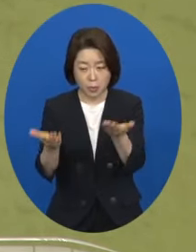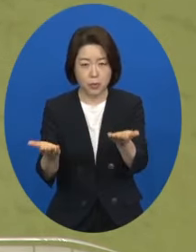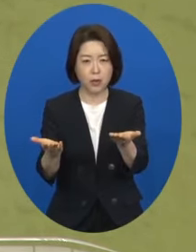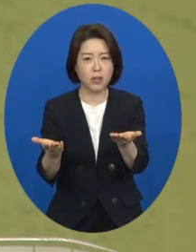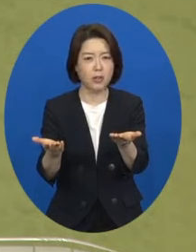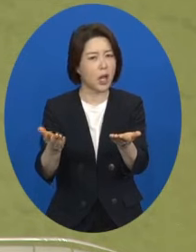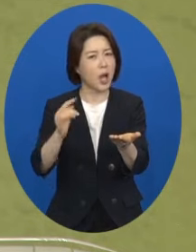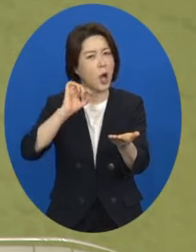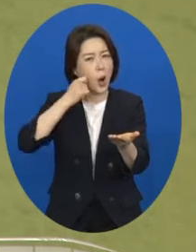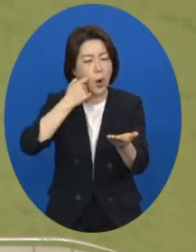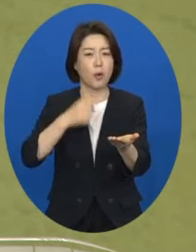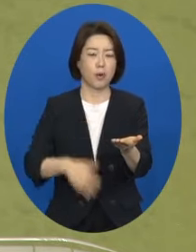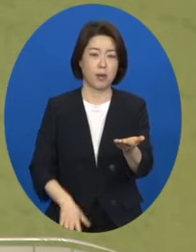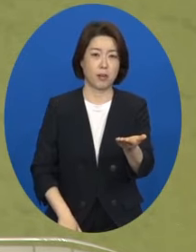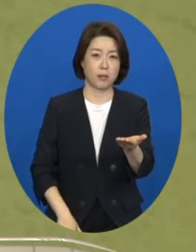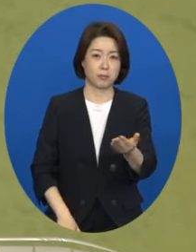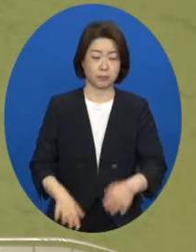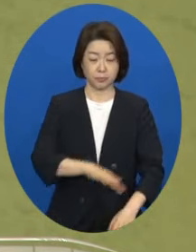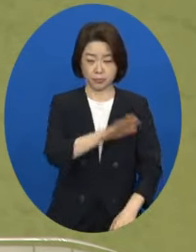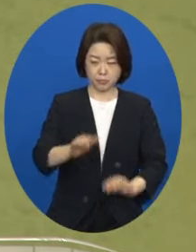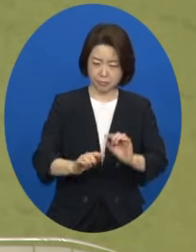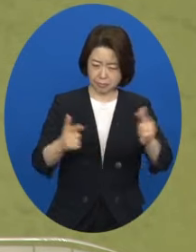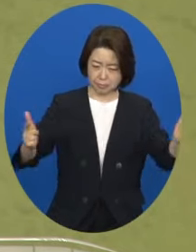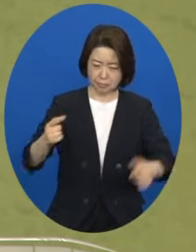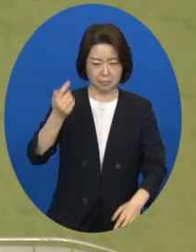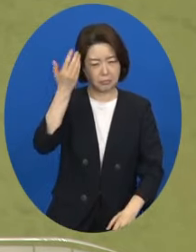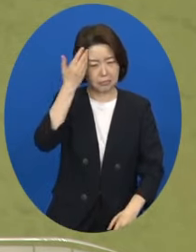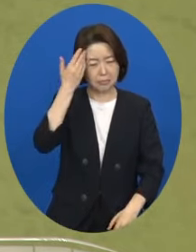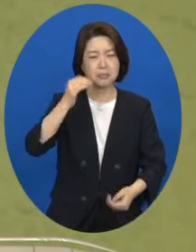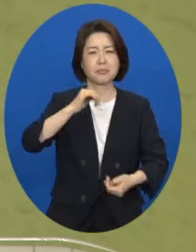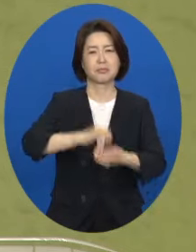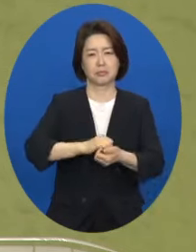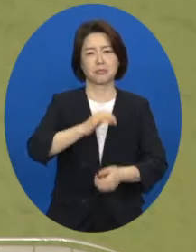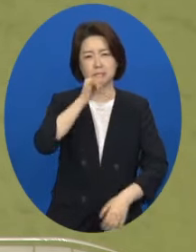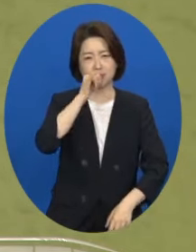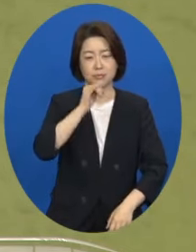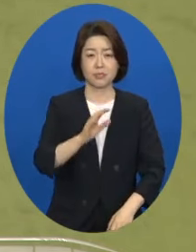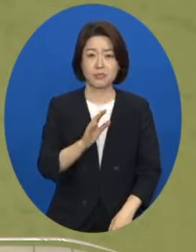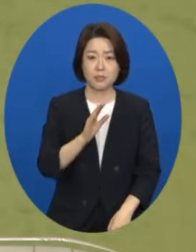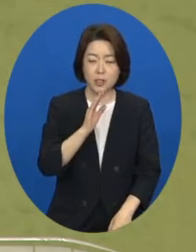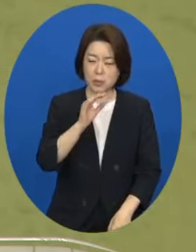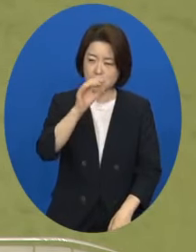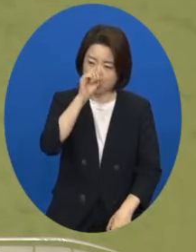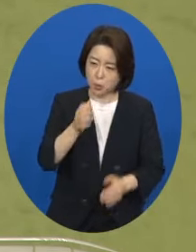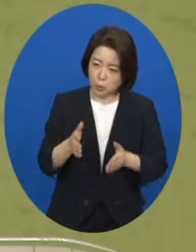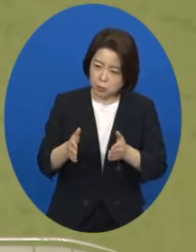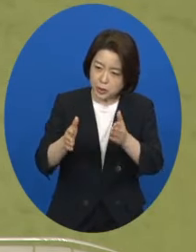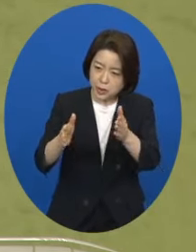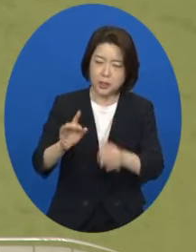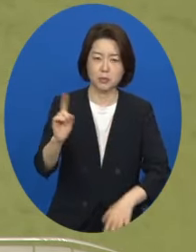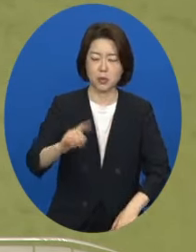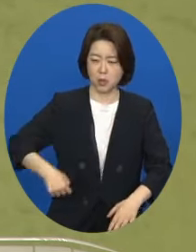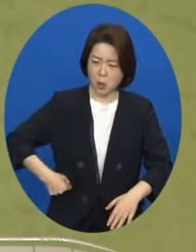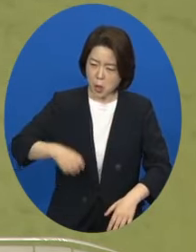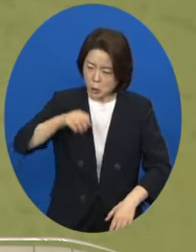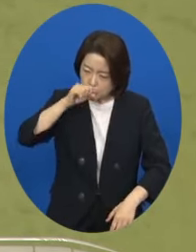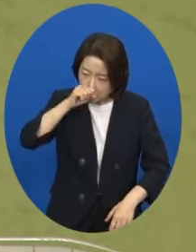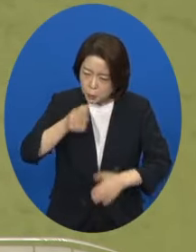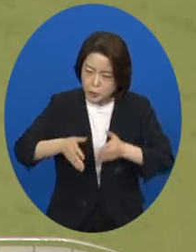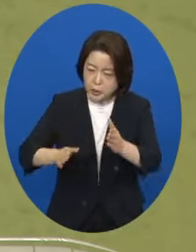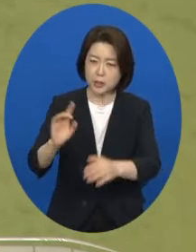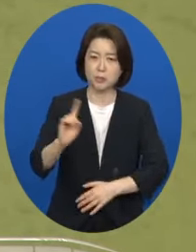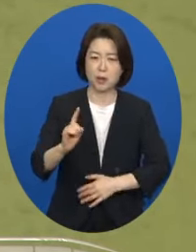많기도 하고 우리의 지식과 한계가 있기 때문에 정말 좋은 길이 무엇인지 선한 길이 무엇인지는 많은